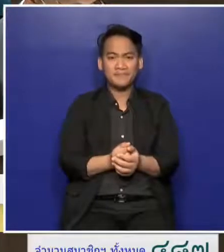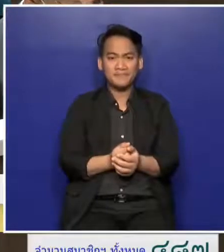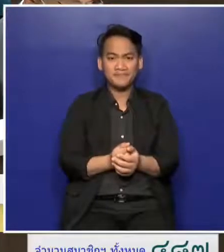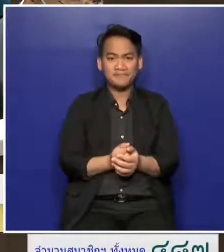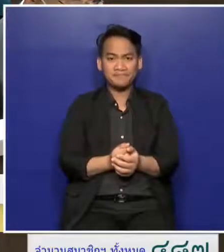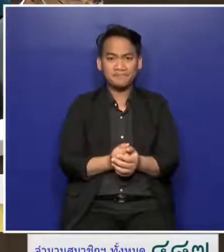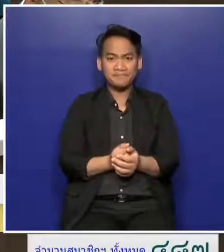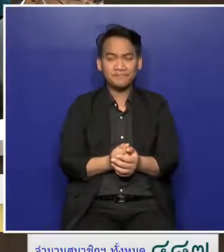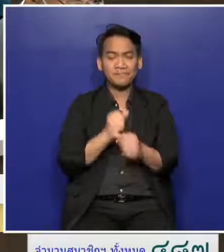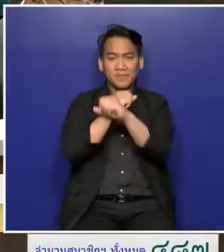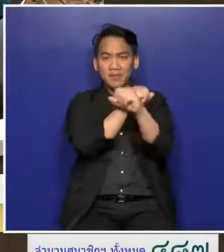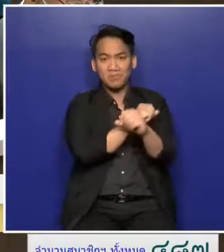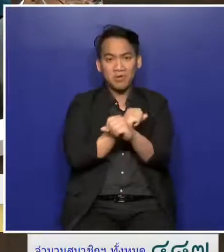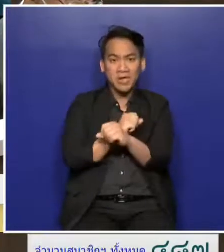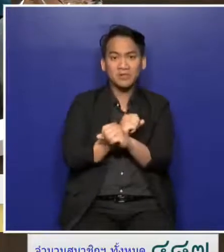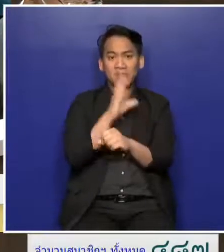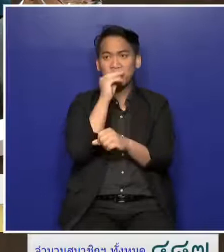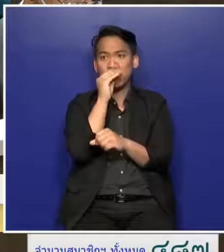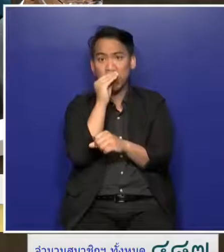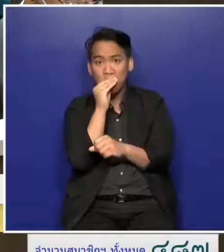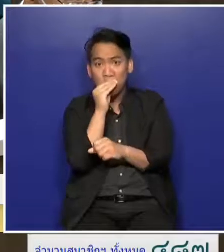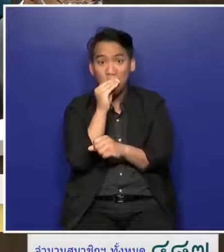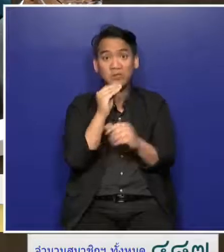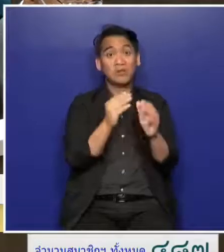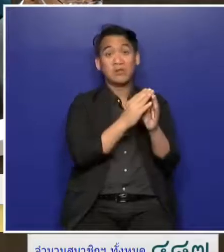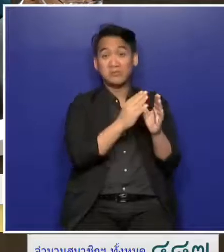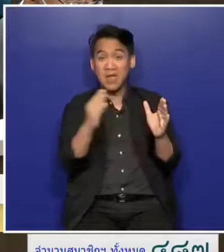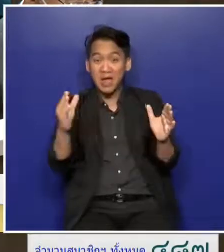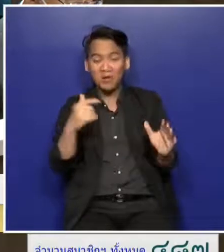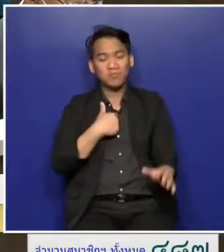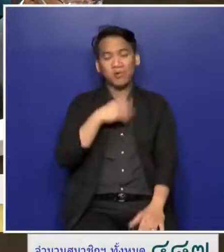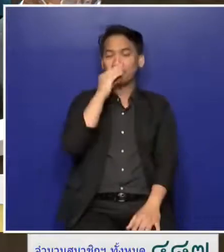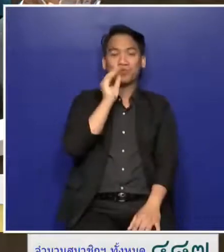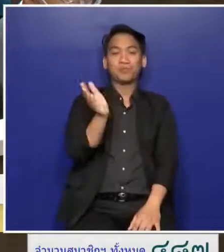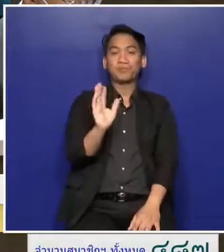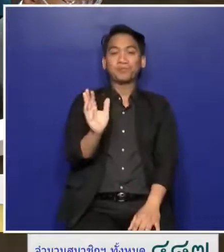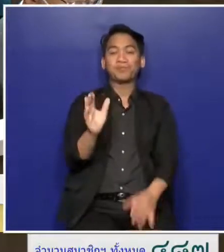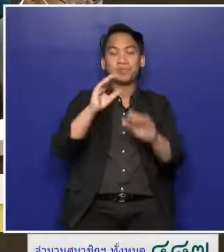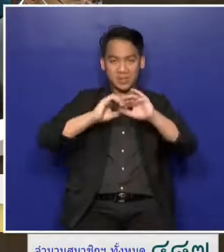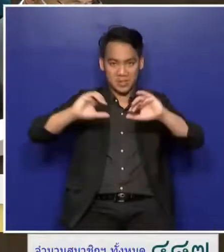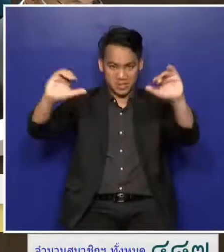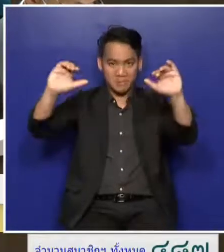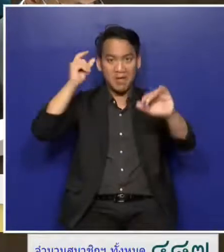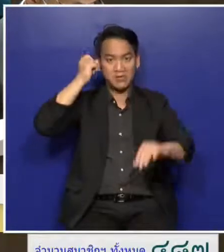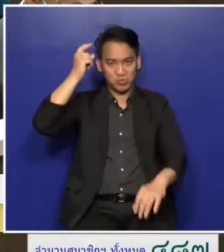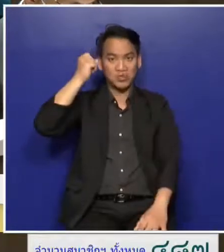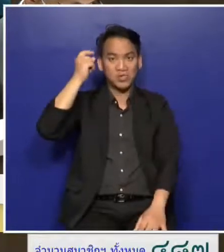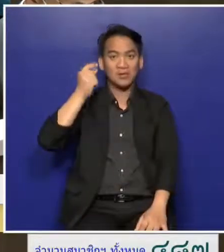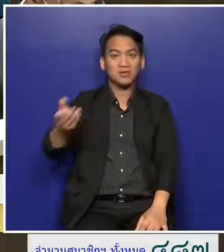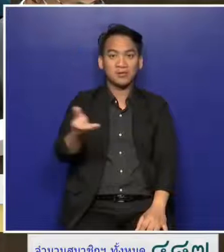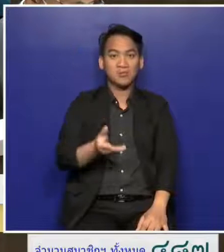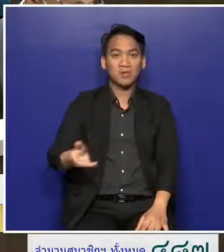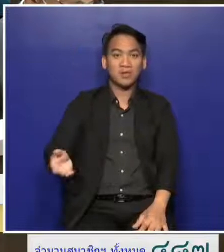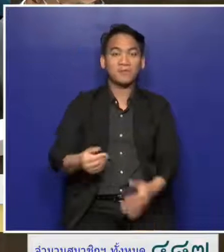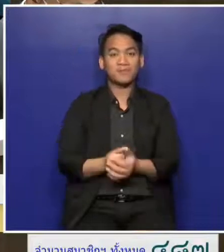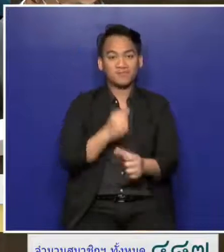กันโคมากนักเพระเชื่อว่าทางรัฐบาลเข้าใจเรื่องนี้เป็อย่างดีนะครับว่าการยกกาษให้สูงขึ้นนะครับทำ 3